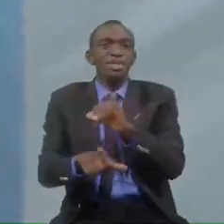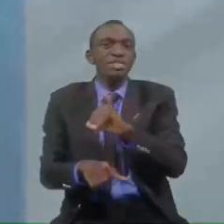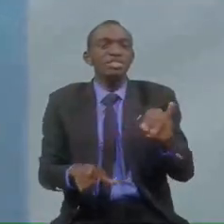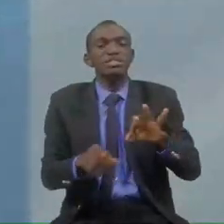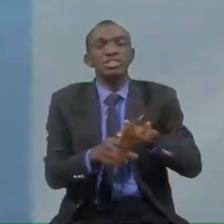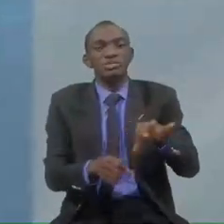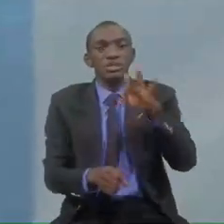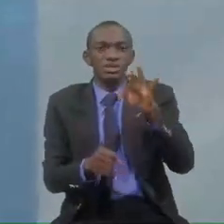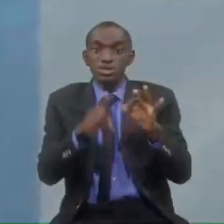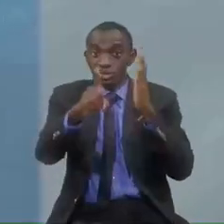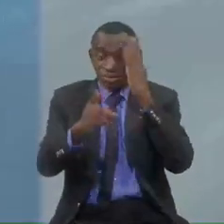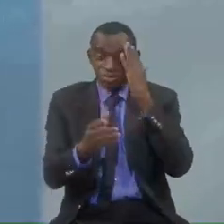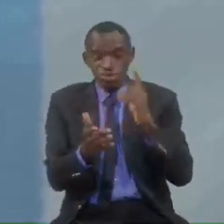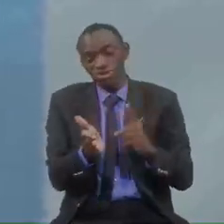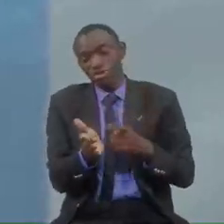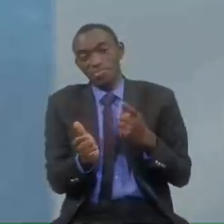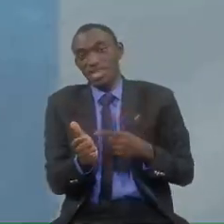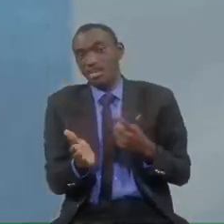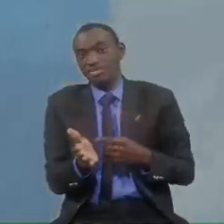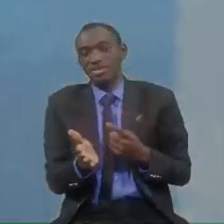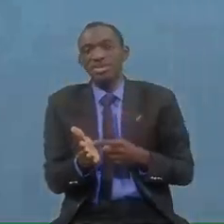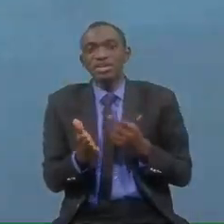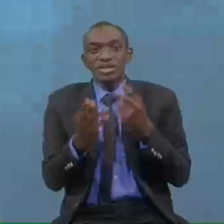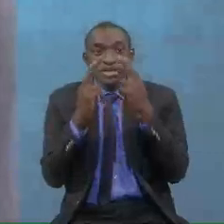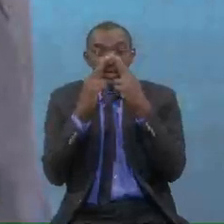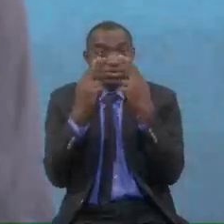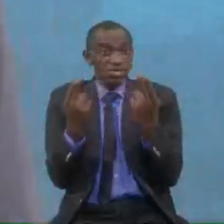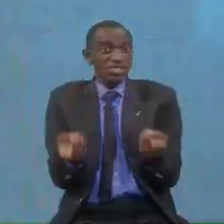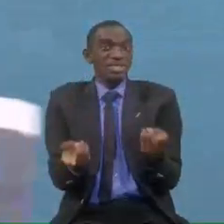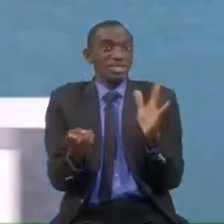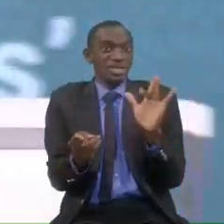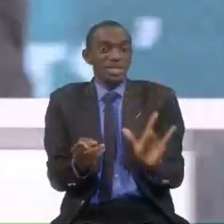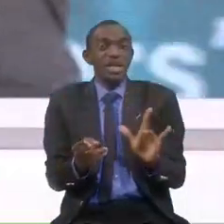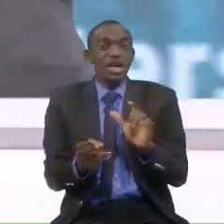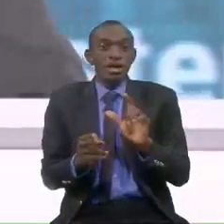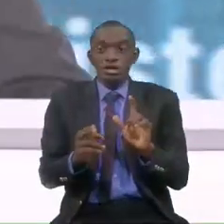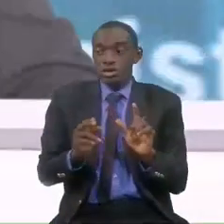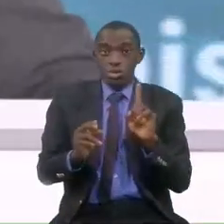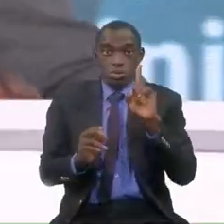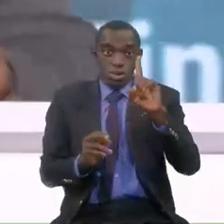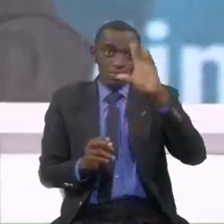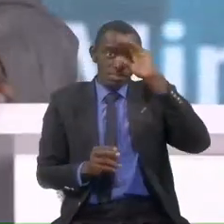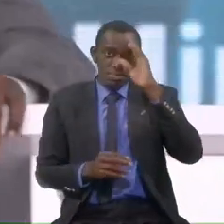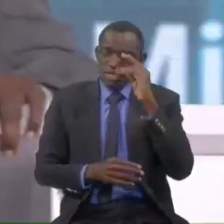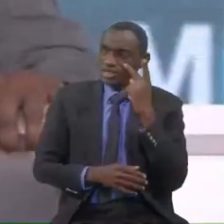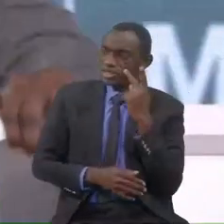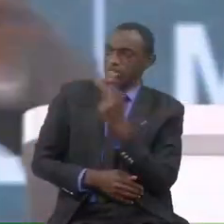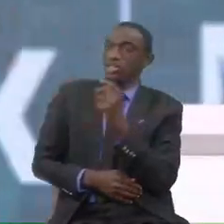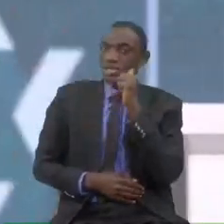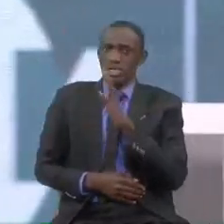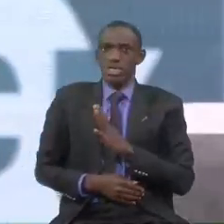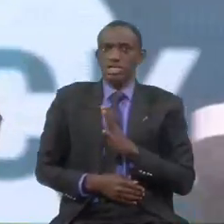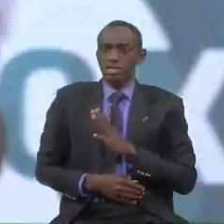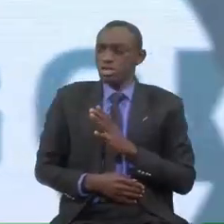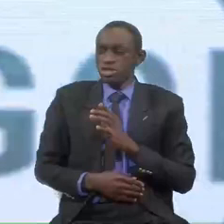savez, parfois, innocemment, un homme, voyant un homme voir une